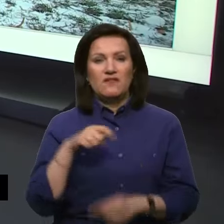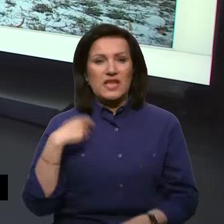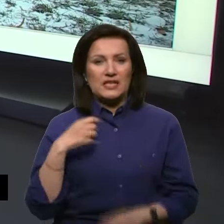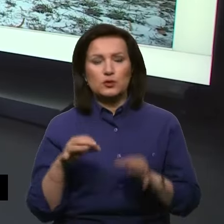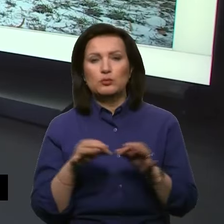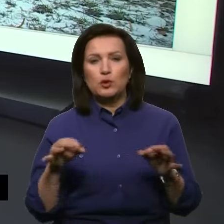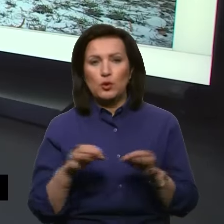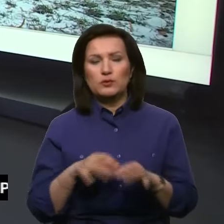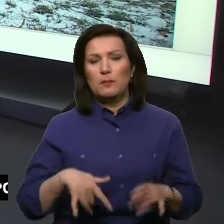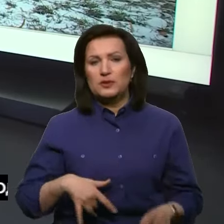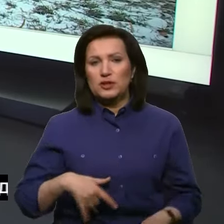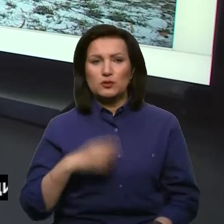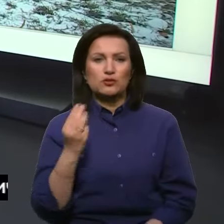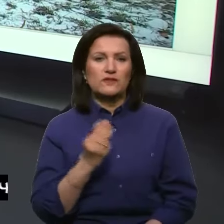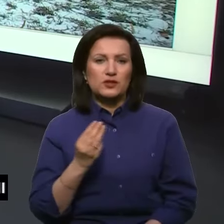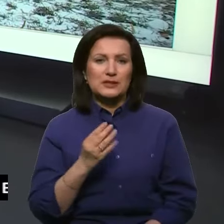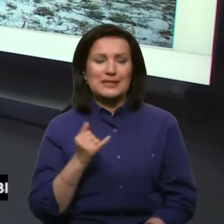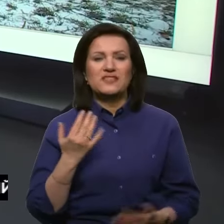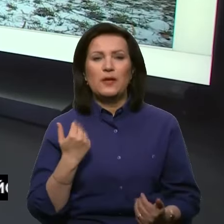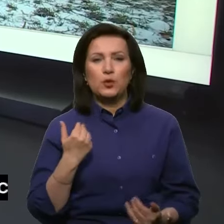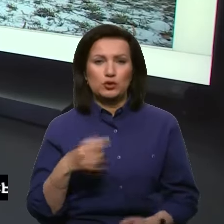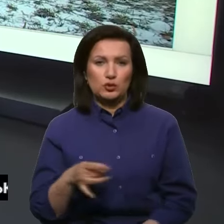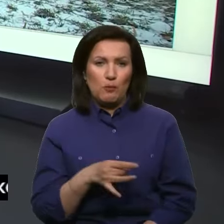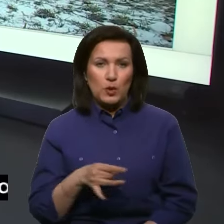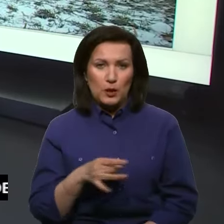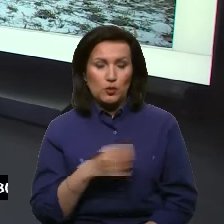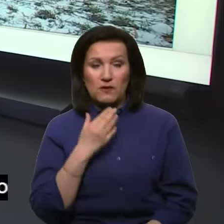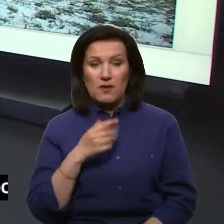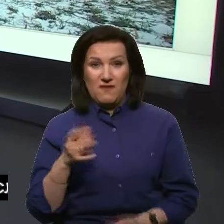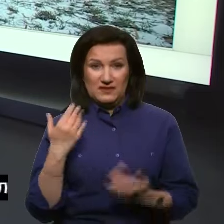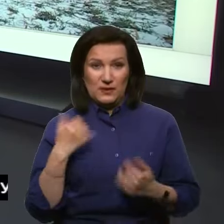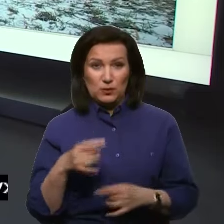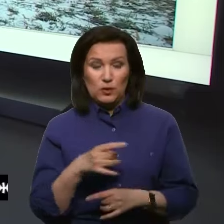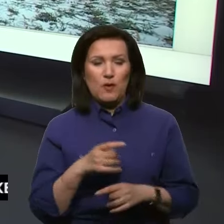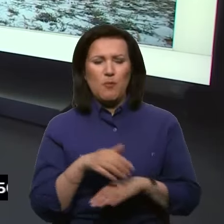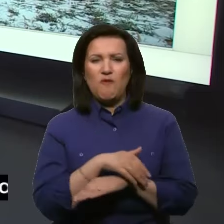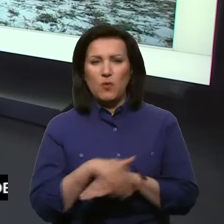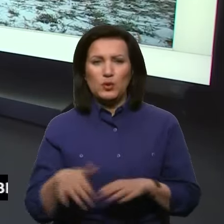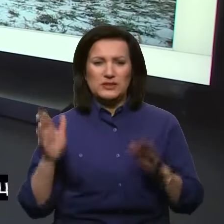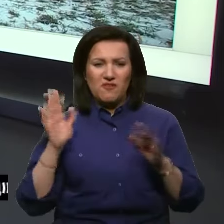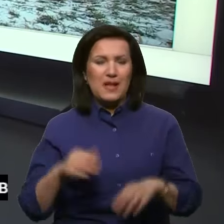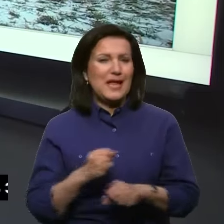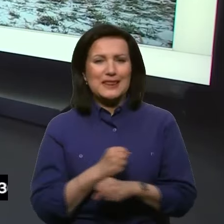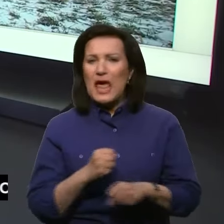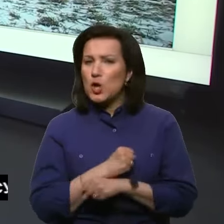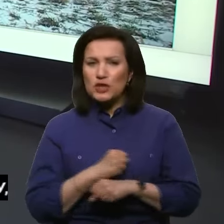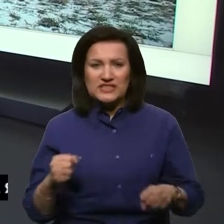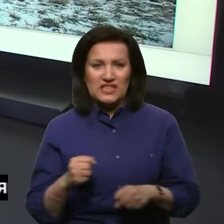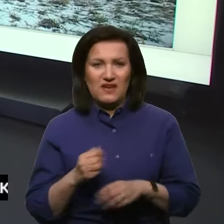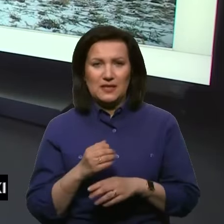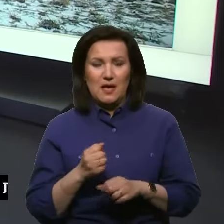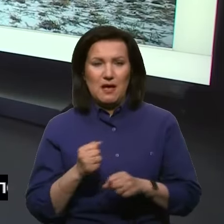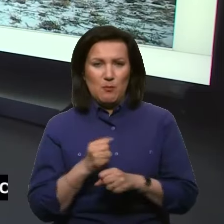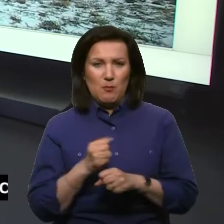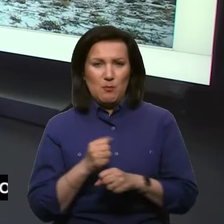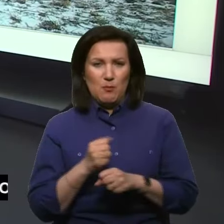Дарницькому, Солом'янському, Печерському, Шевченківському і Святошинському районах. В останньому посеред вулиці впала нерозірвана бойова частина